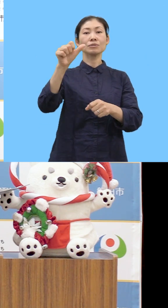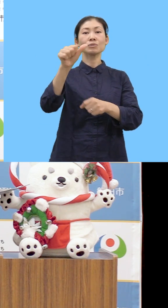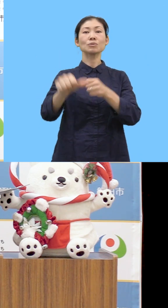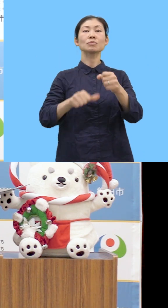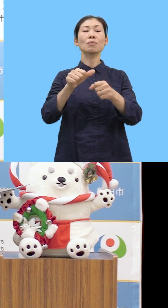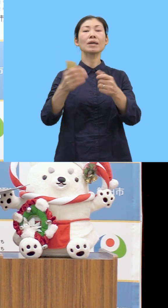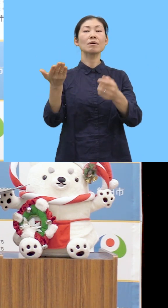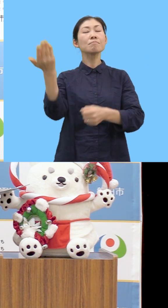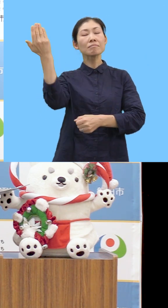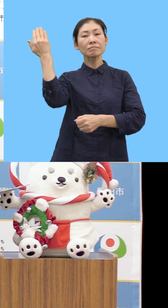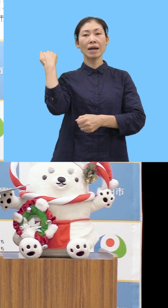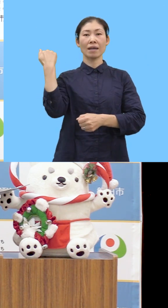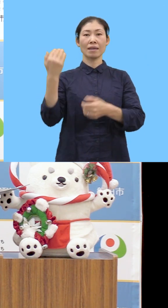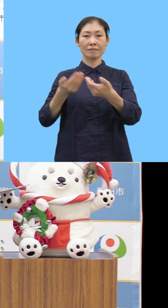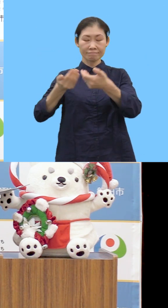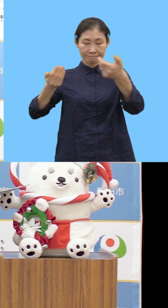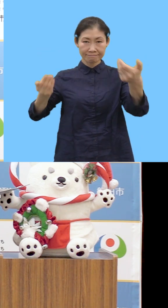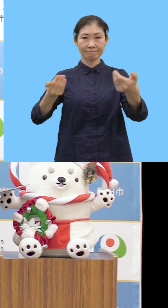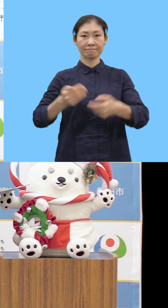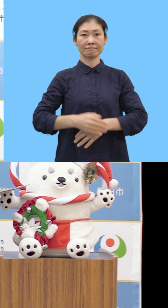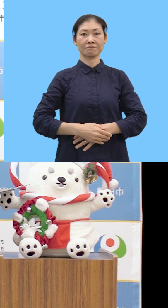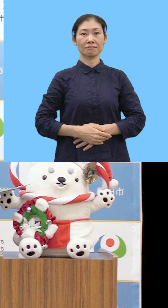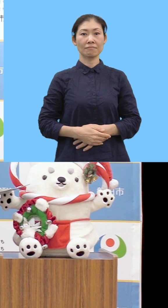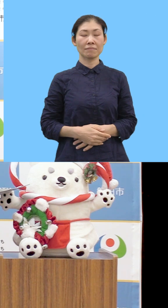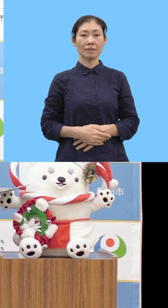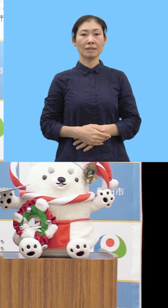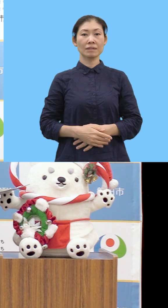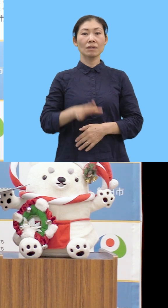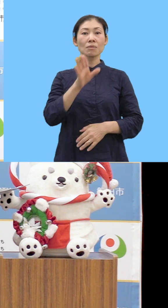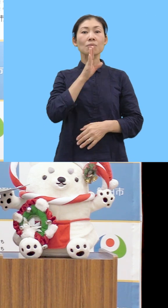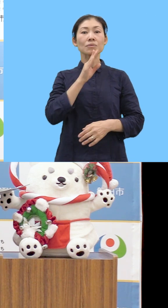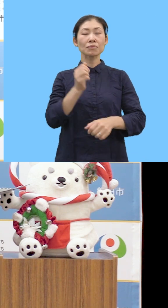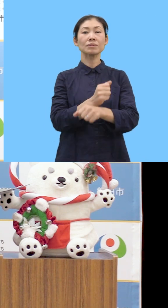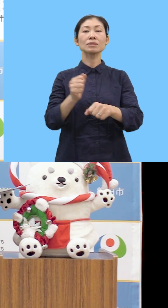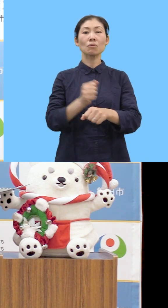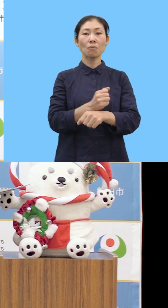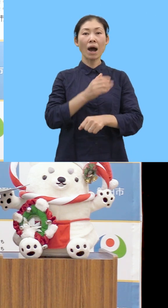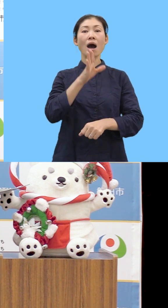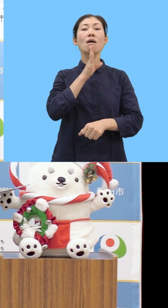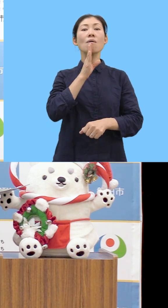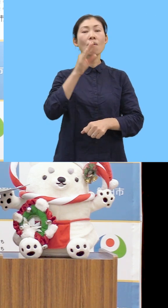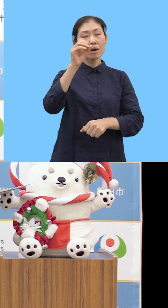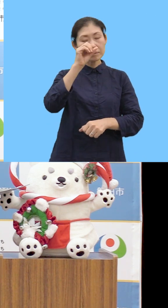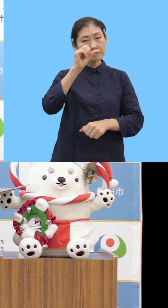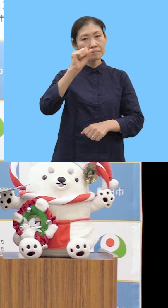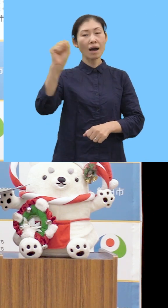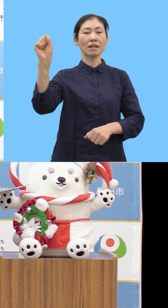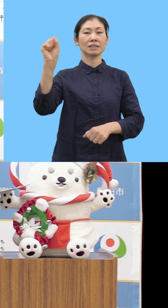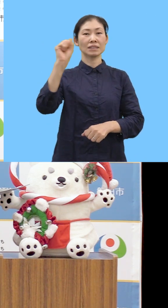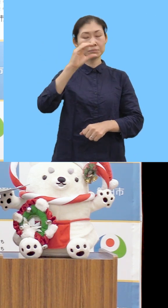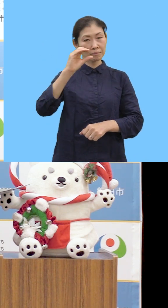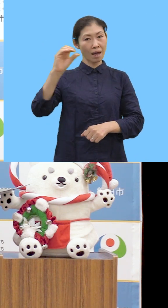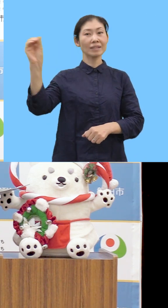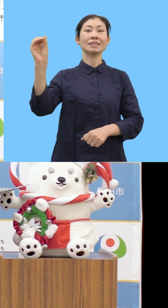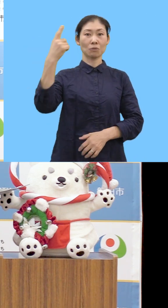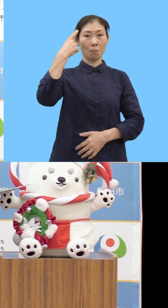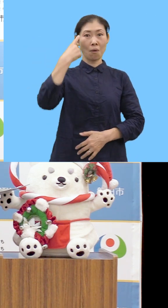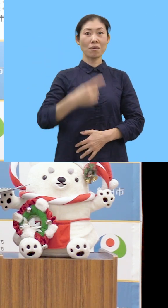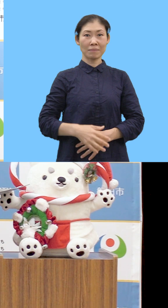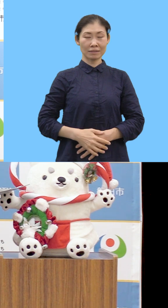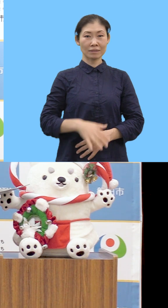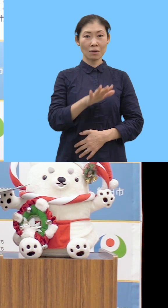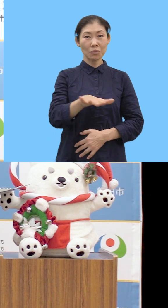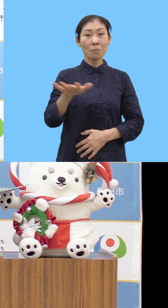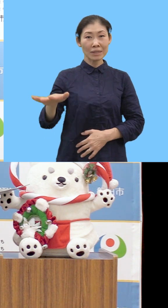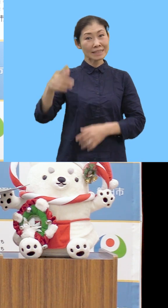ほど経ったわけですけれども、授業は本当に素晴らしいなというふうに感じましたし、子どもたちに夢を届け